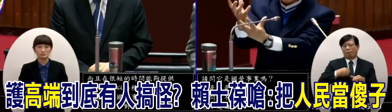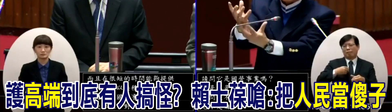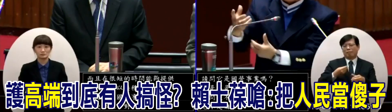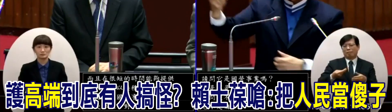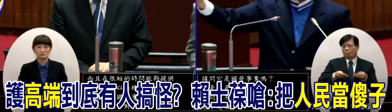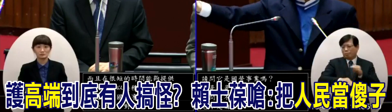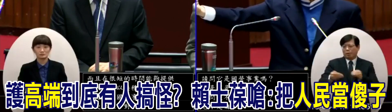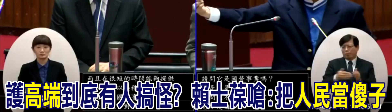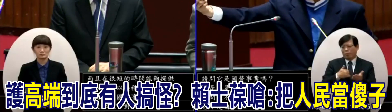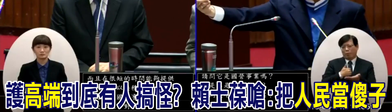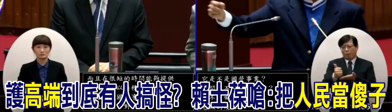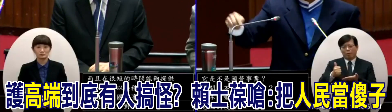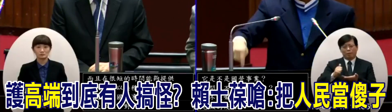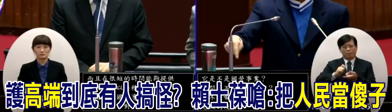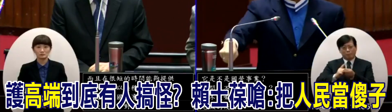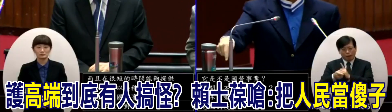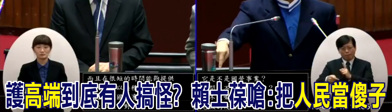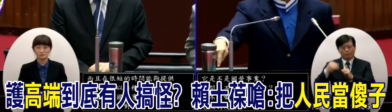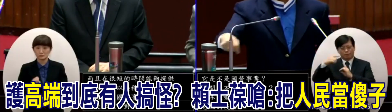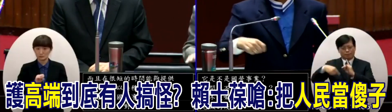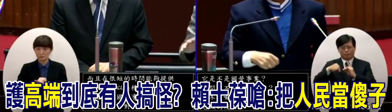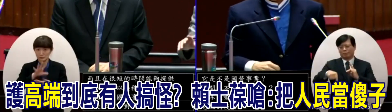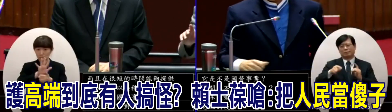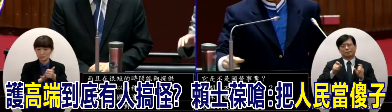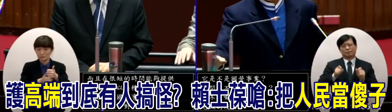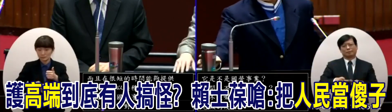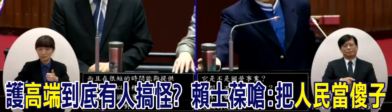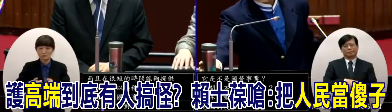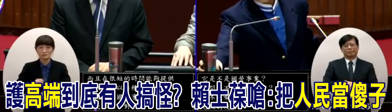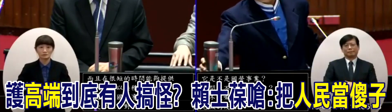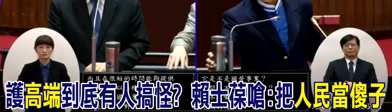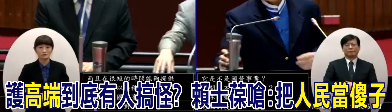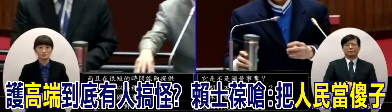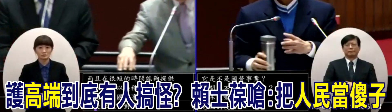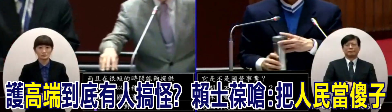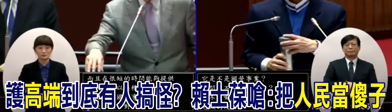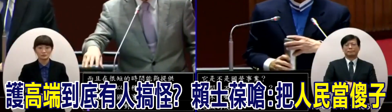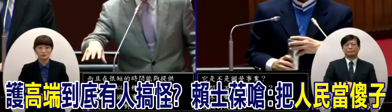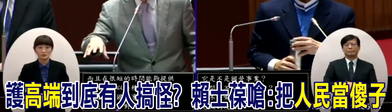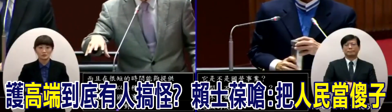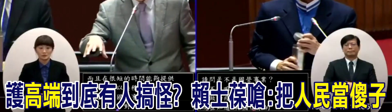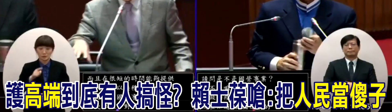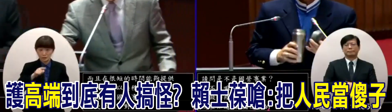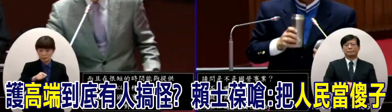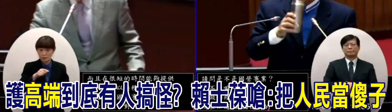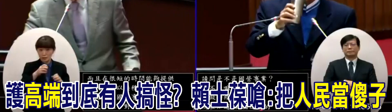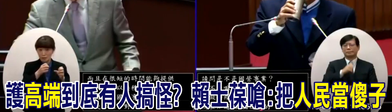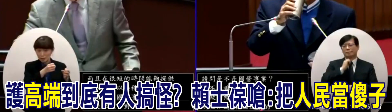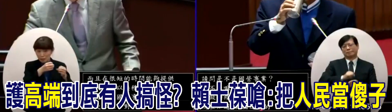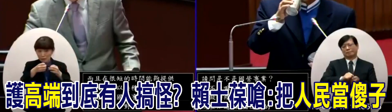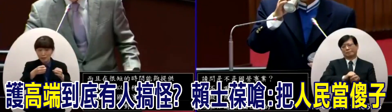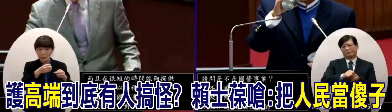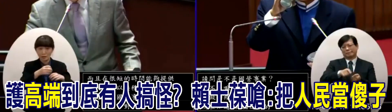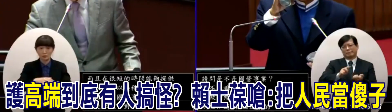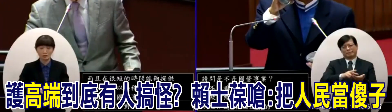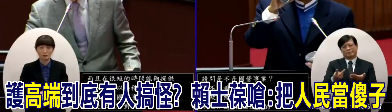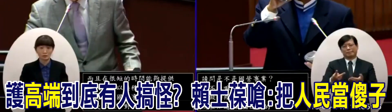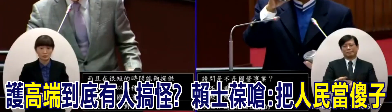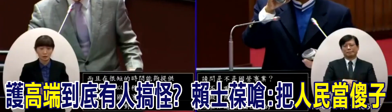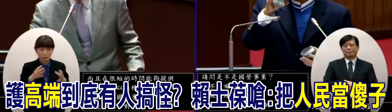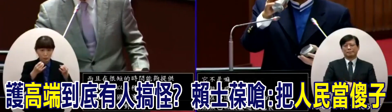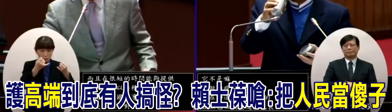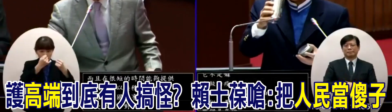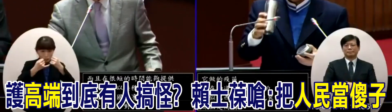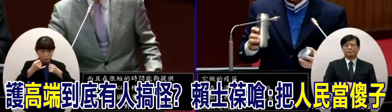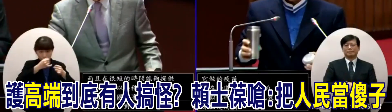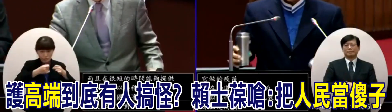装。 报告委员，报告委员，这个哈原意进来之后的这个无菌充填这